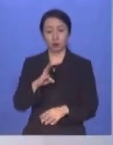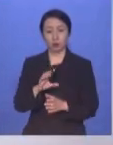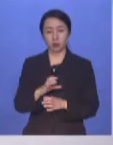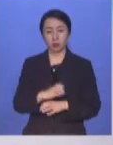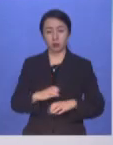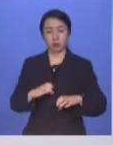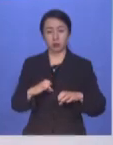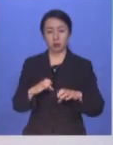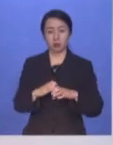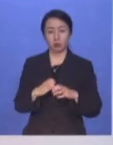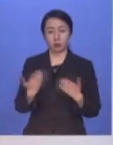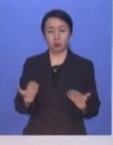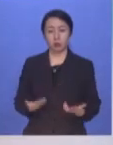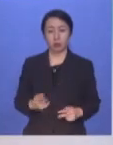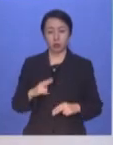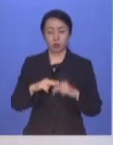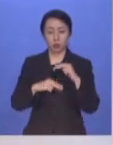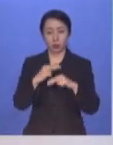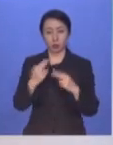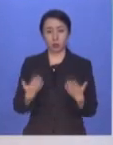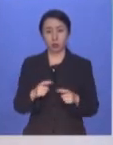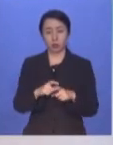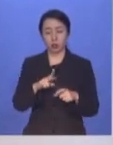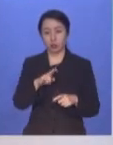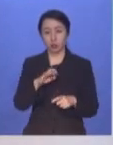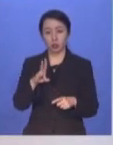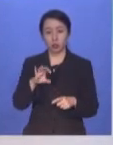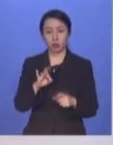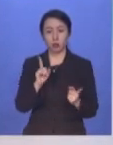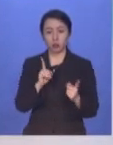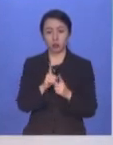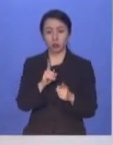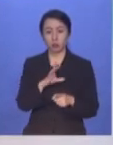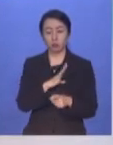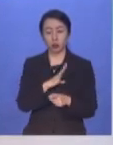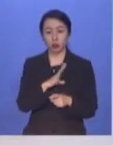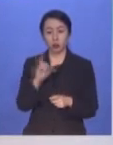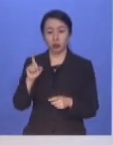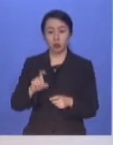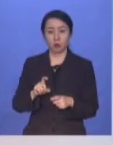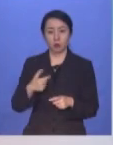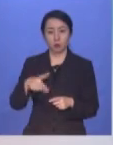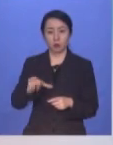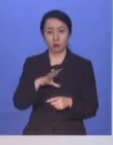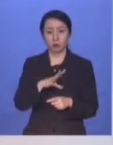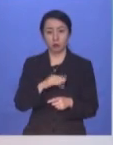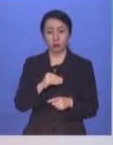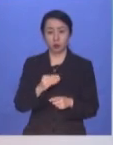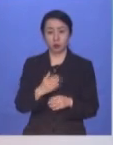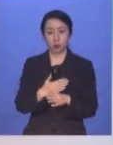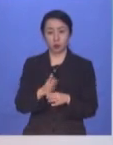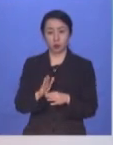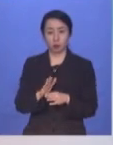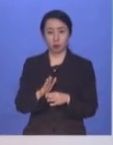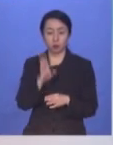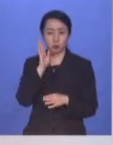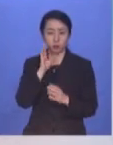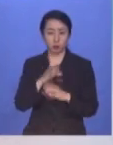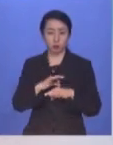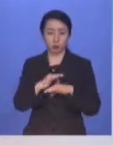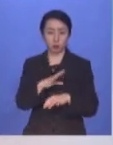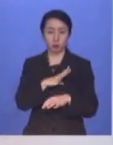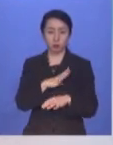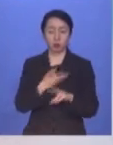мекен жайындағы үйге келер болсақ, тұрғындар қызылжар сумен келісім шартқа отырмаған, бірақ жарты жылдың көлемінде суды қолданып